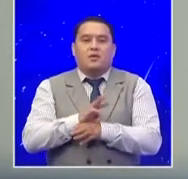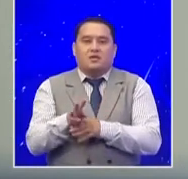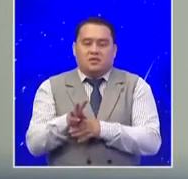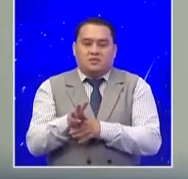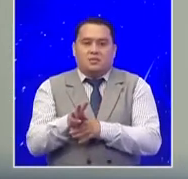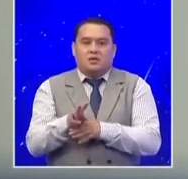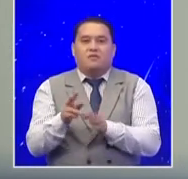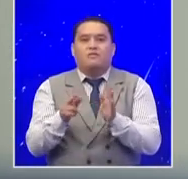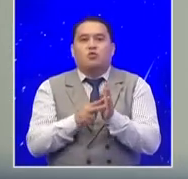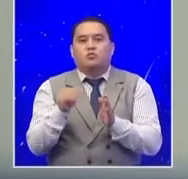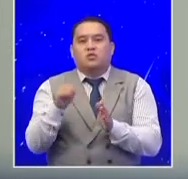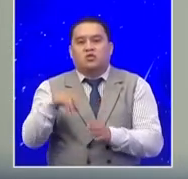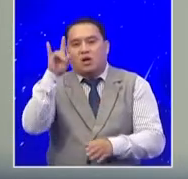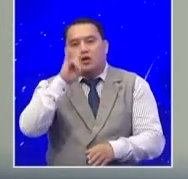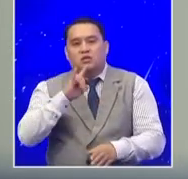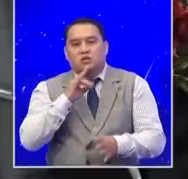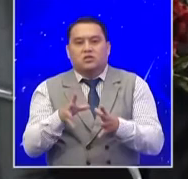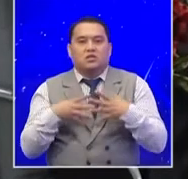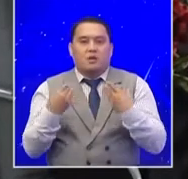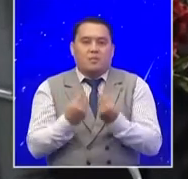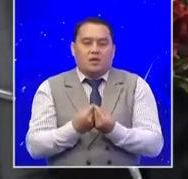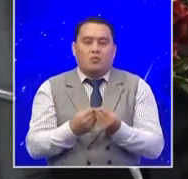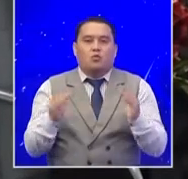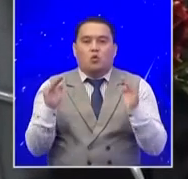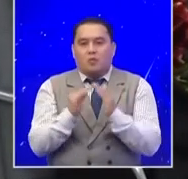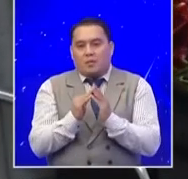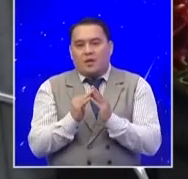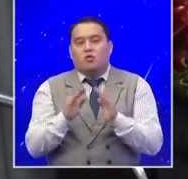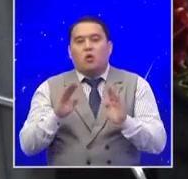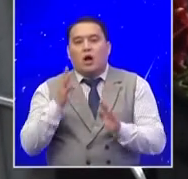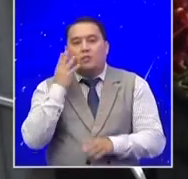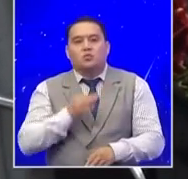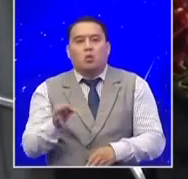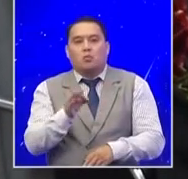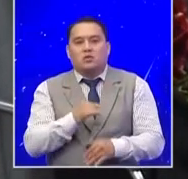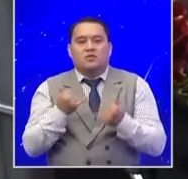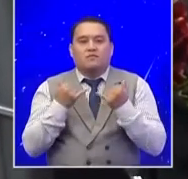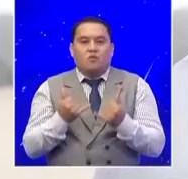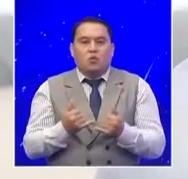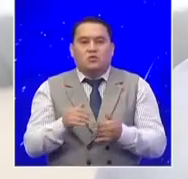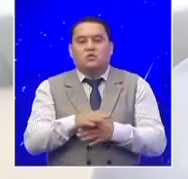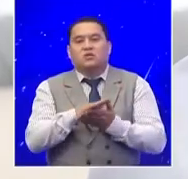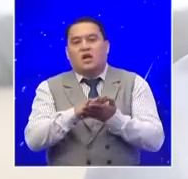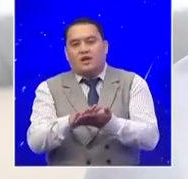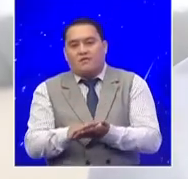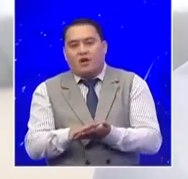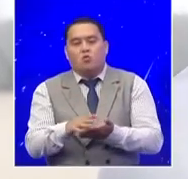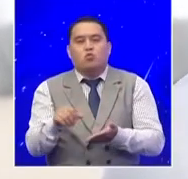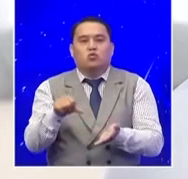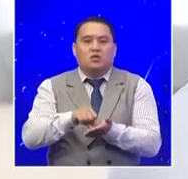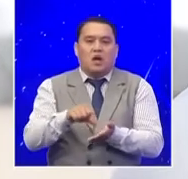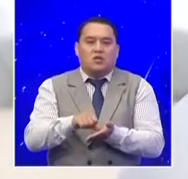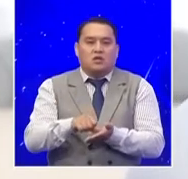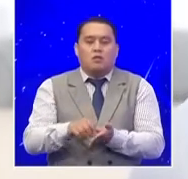порядка 8 тысяч казахстанских семей доступным жильем. Только в Алматинской области на сегодня заявки на участие в программе